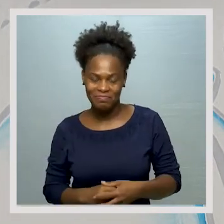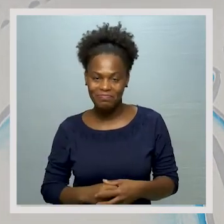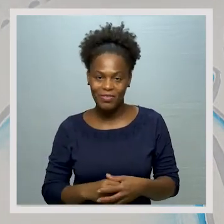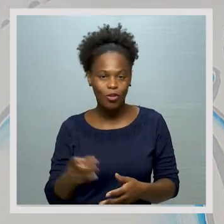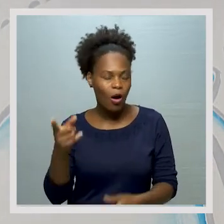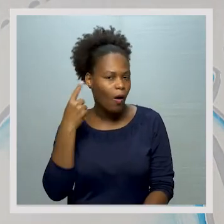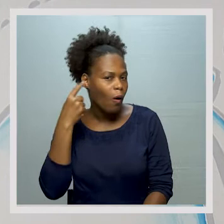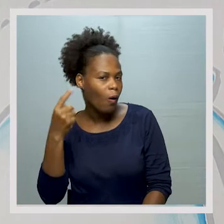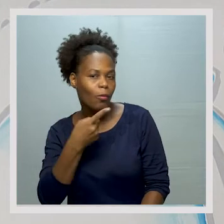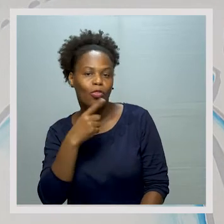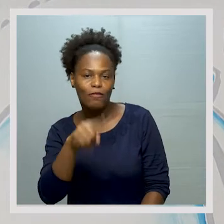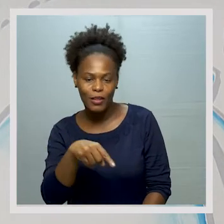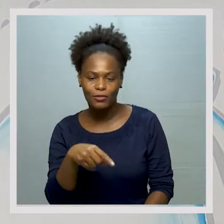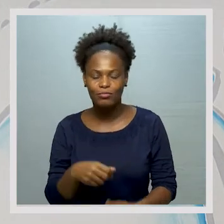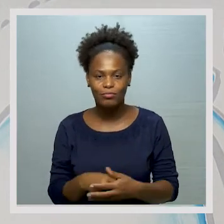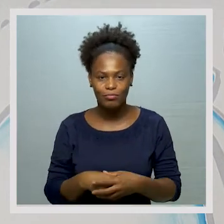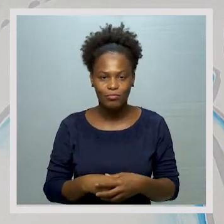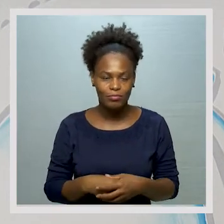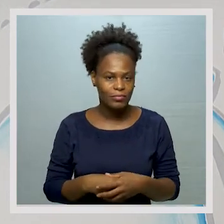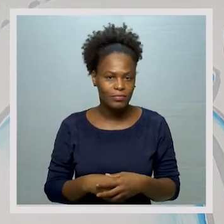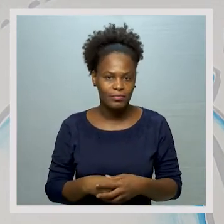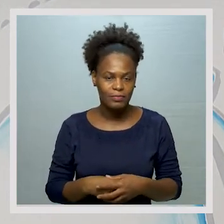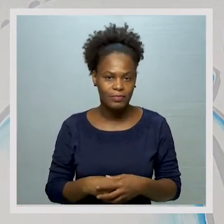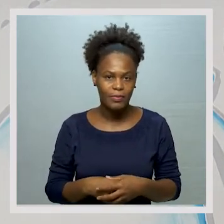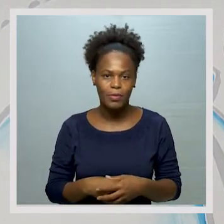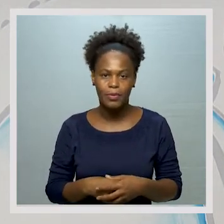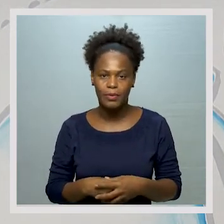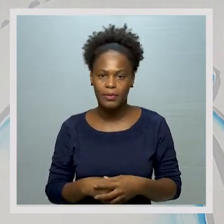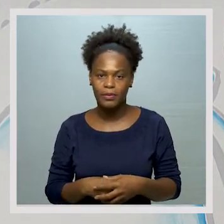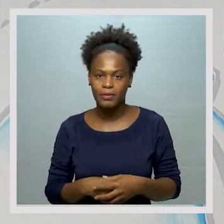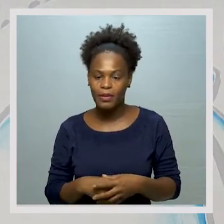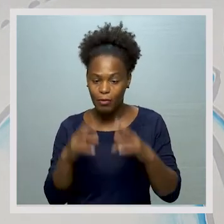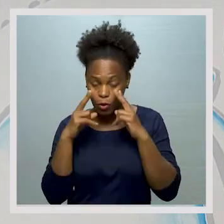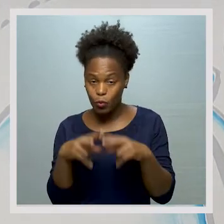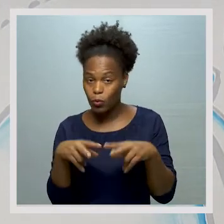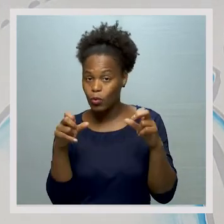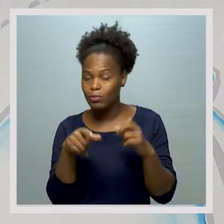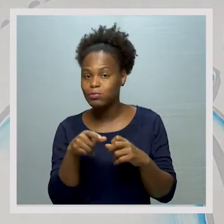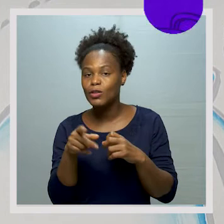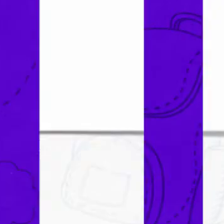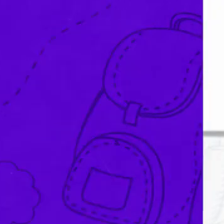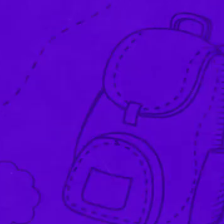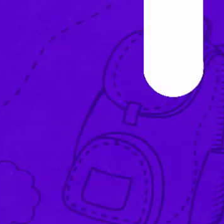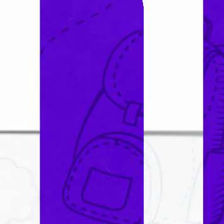Réécoutez encore l'audio et faites ou alors trouvez les réponses.